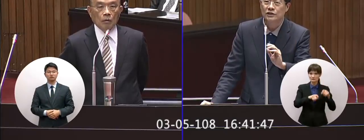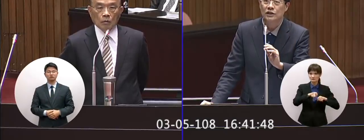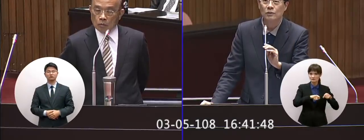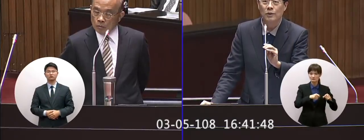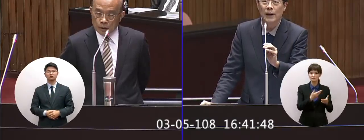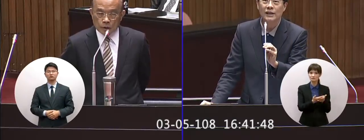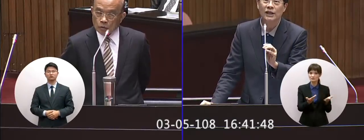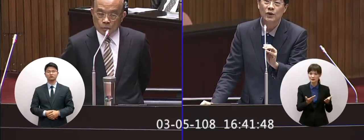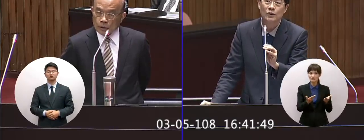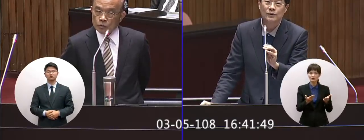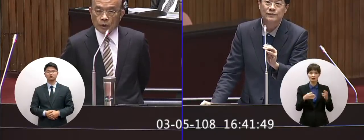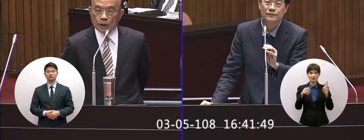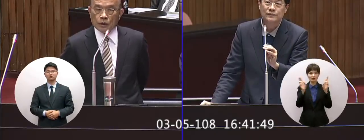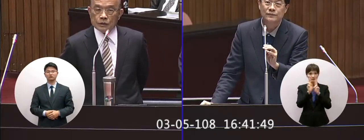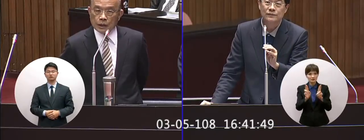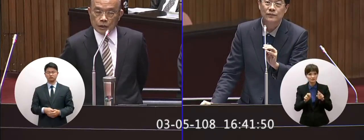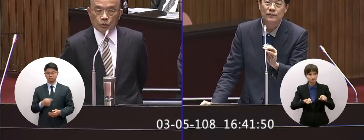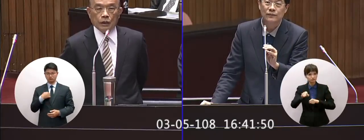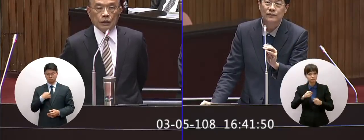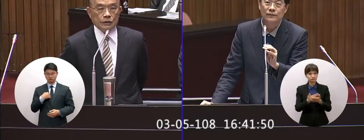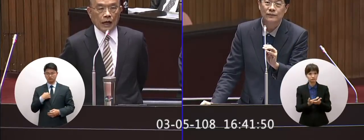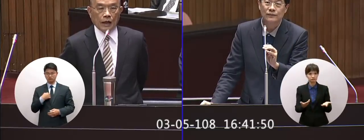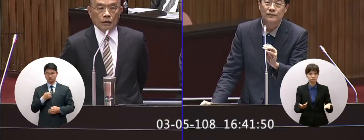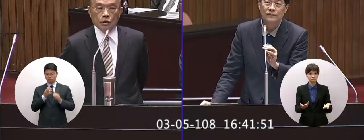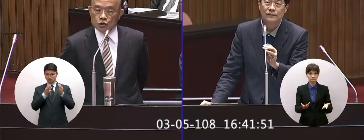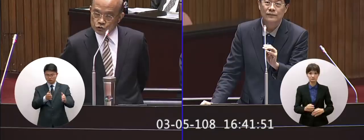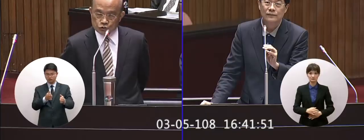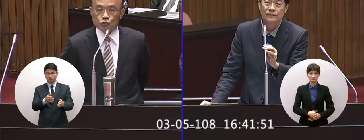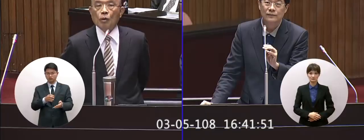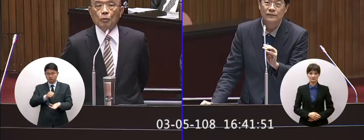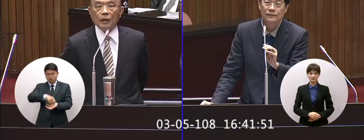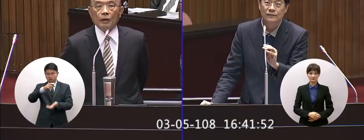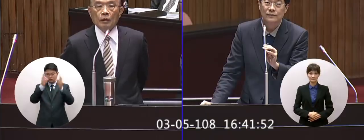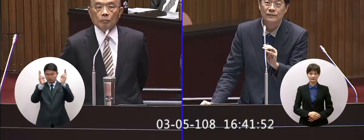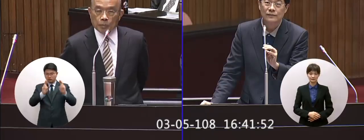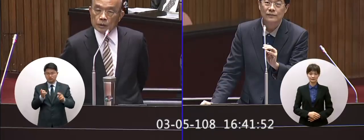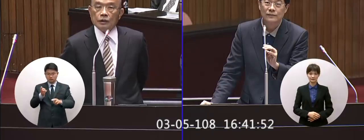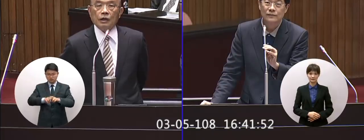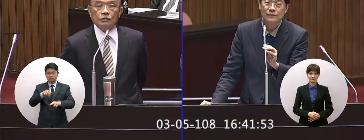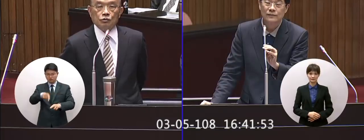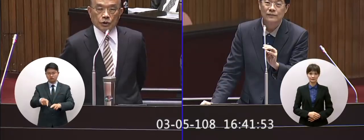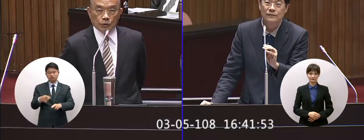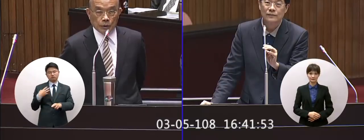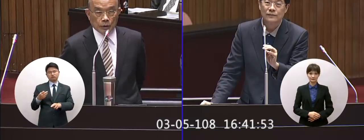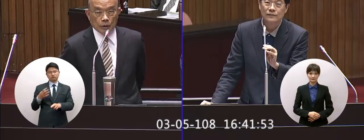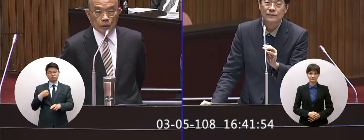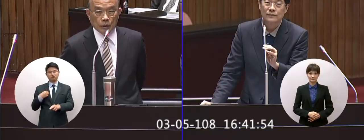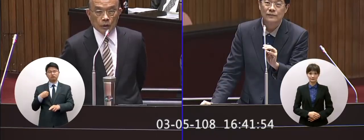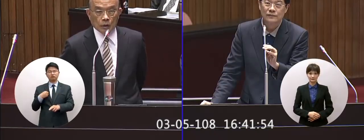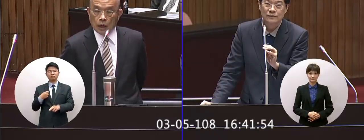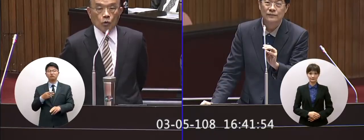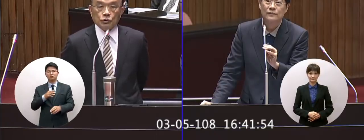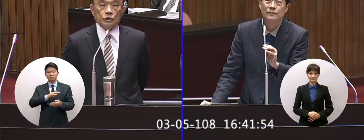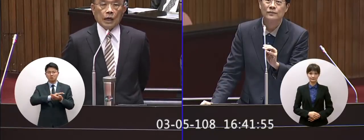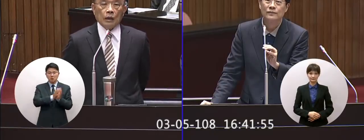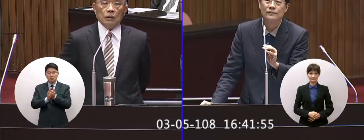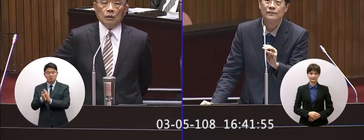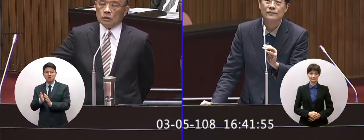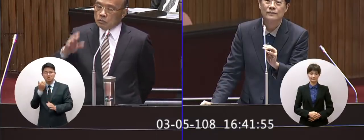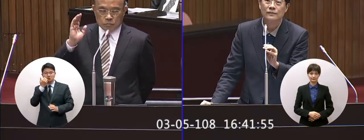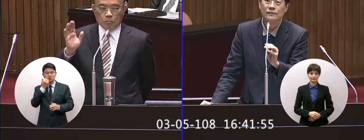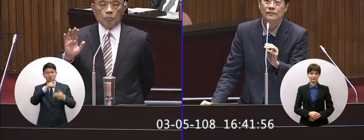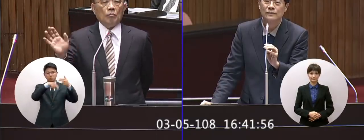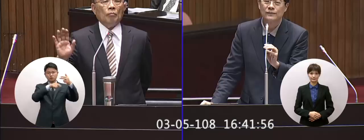用电的政策怎么办？ 我们对于建立飞核家园始终不变，变的倒是朱立伦，他过去